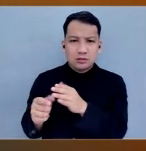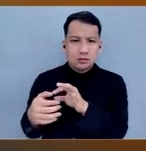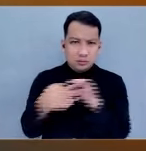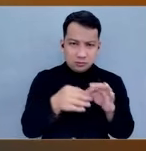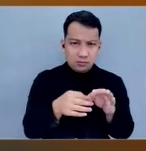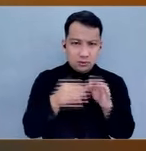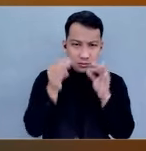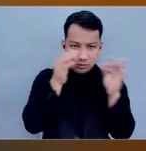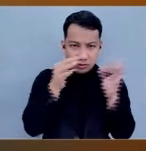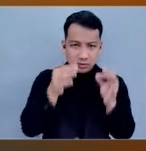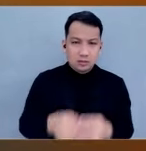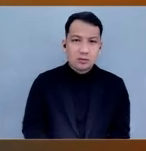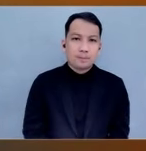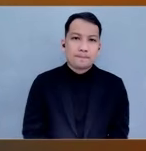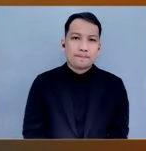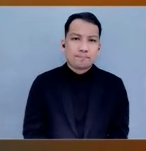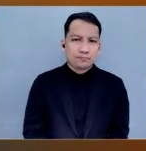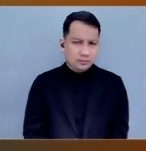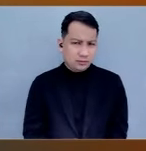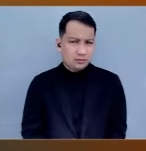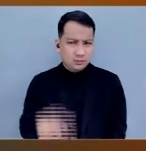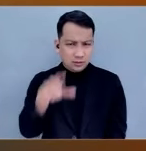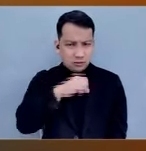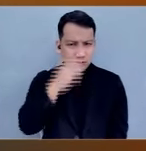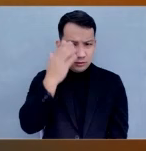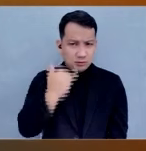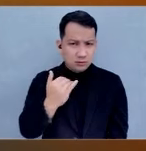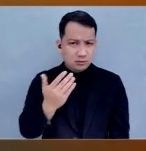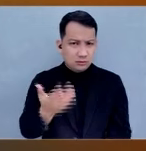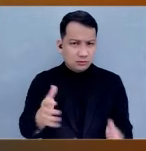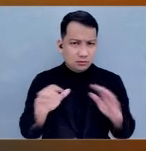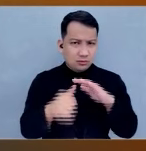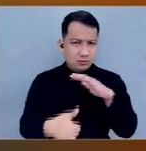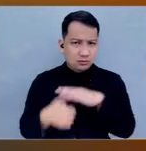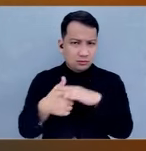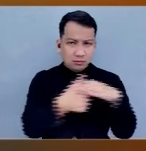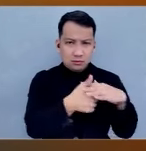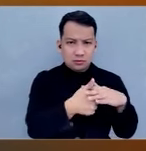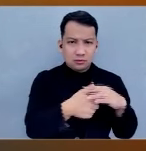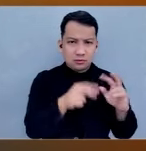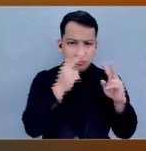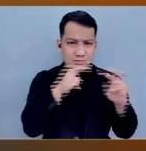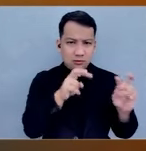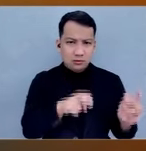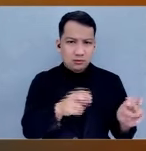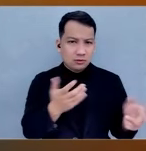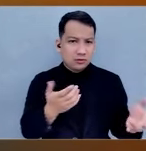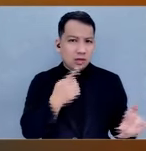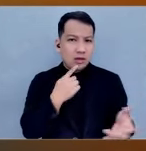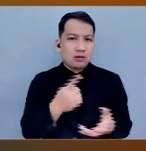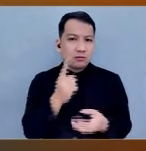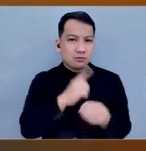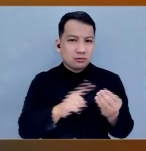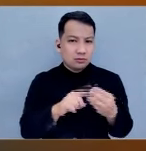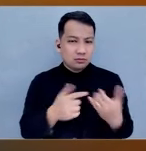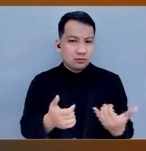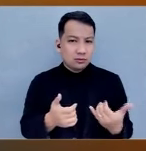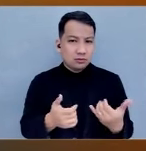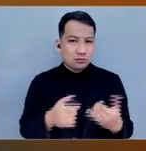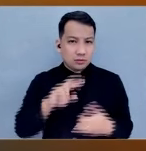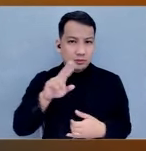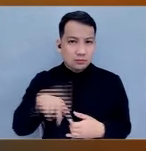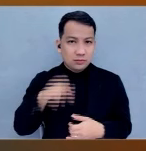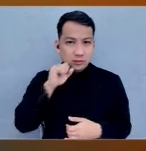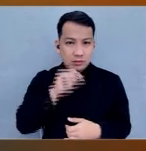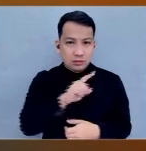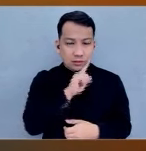droga. Nagtataka nga raw siya kung bakit bigla na lang lumutang ang testigo laban sa kanya ngayong vice presidente na siya